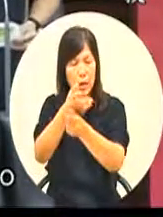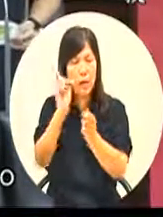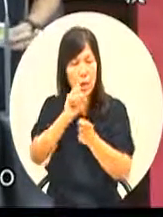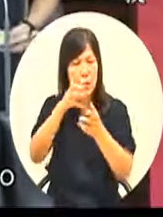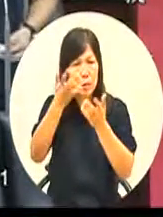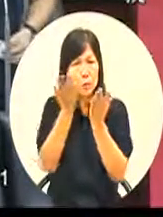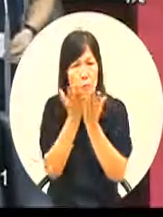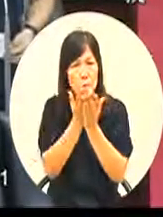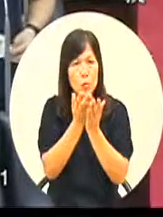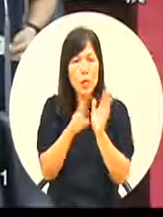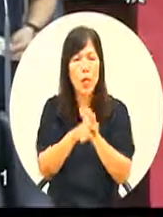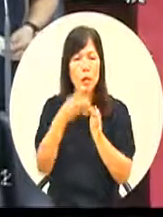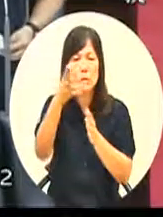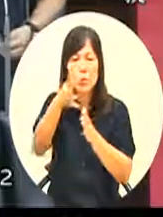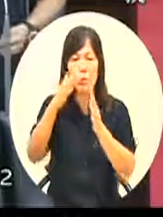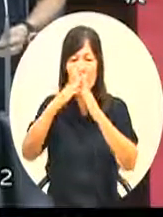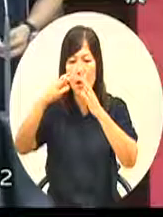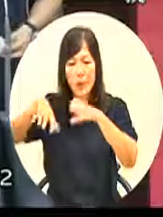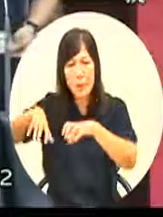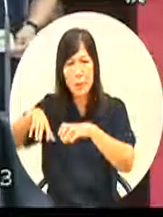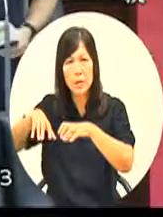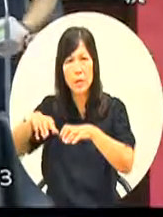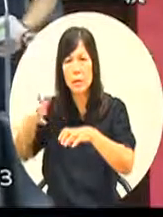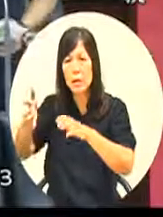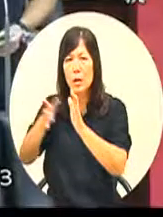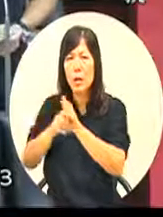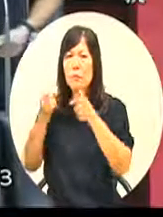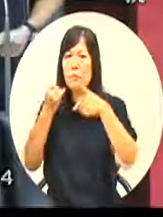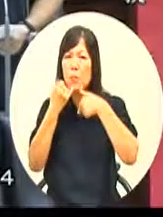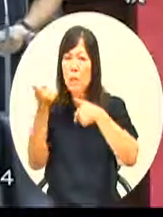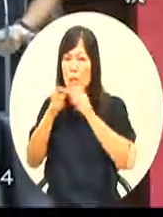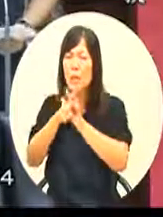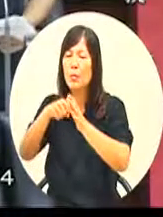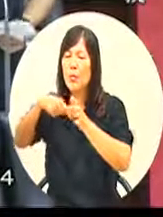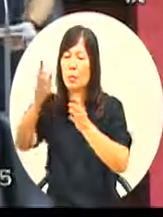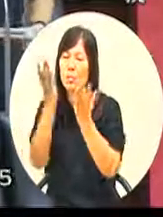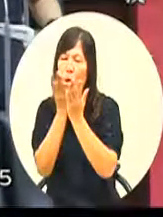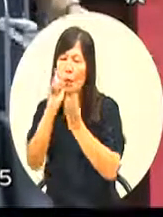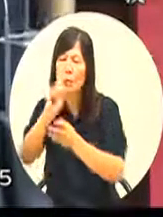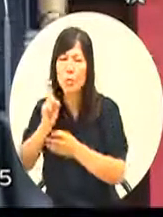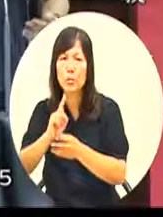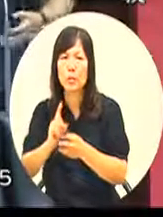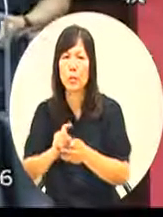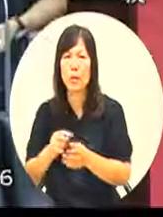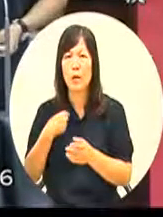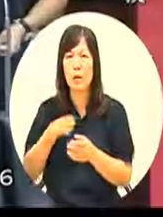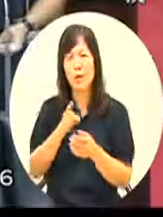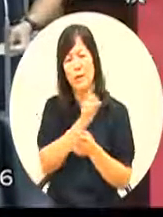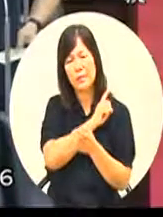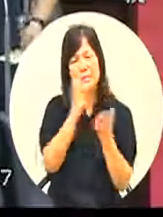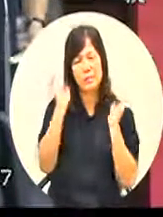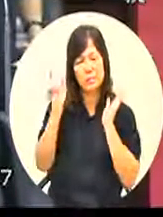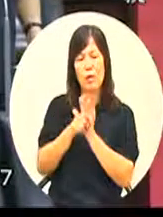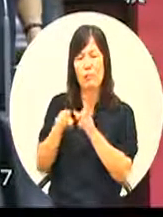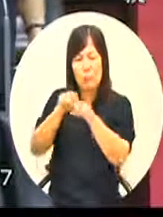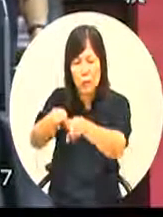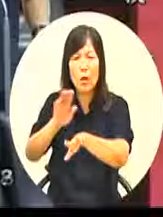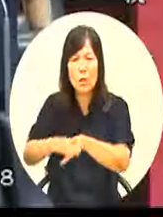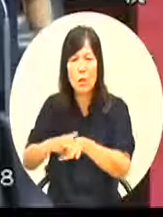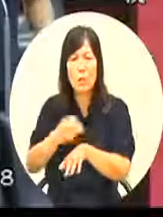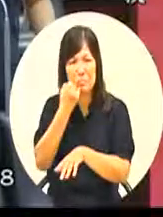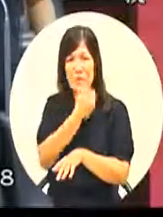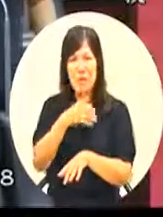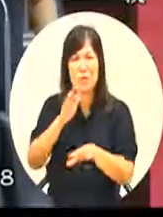还是问我们隔壁邻居他何议员他们的小孩都送到哪里去，那我们的小孩就送到哪里去，这是也是有可